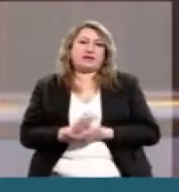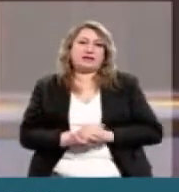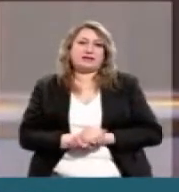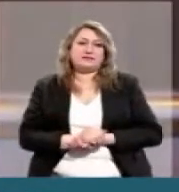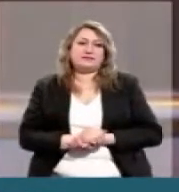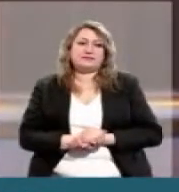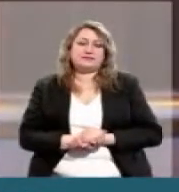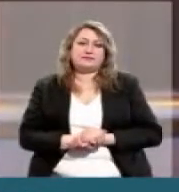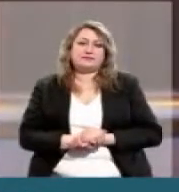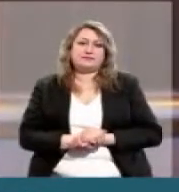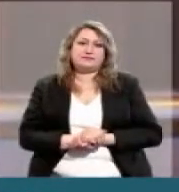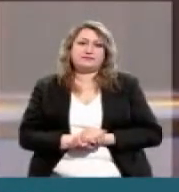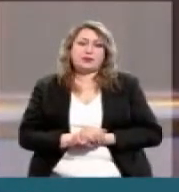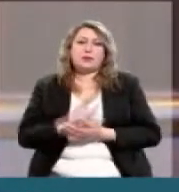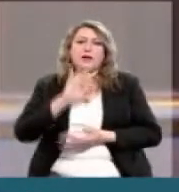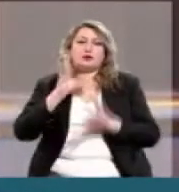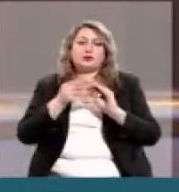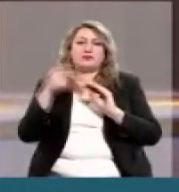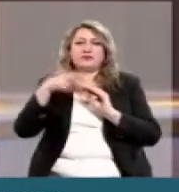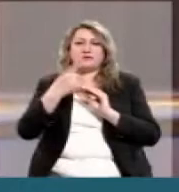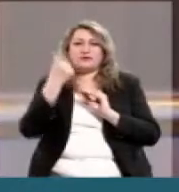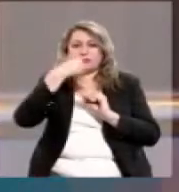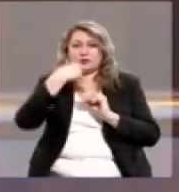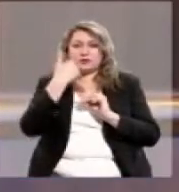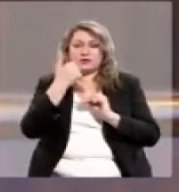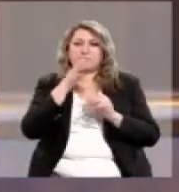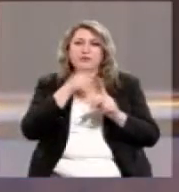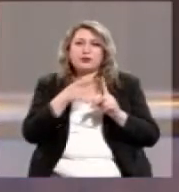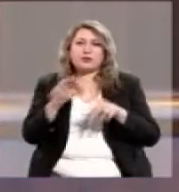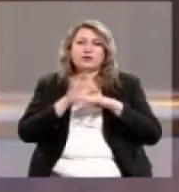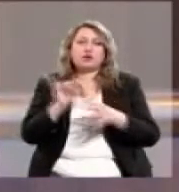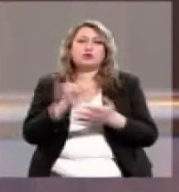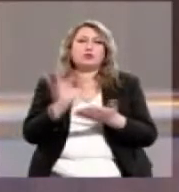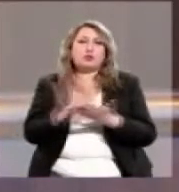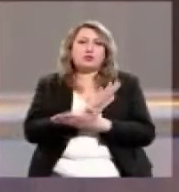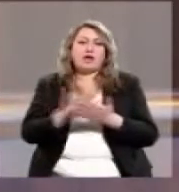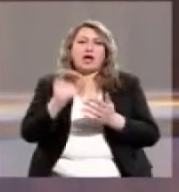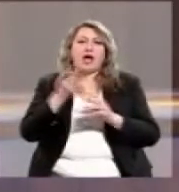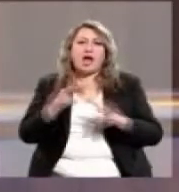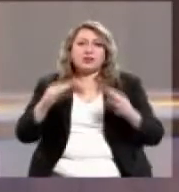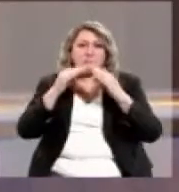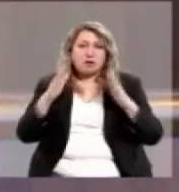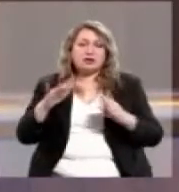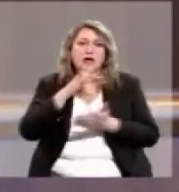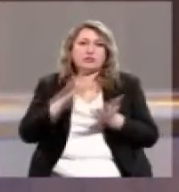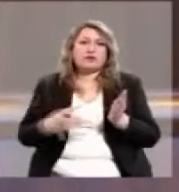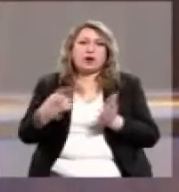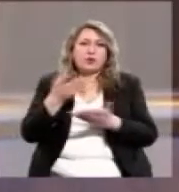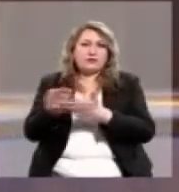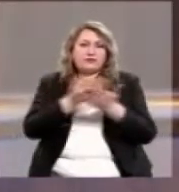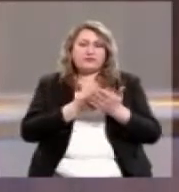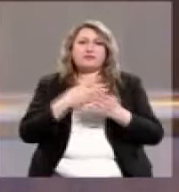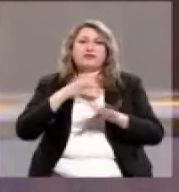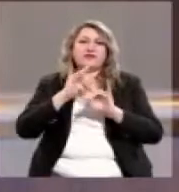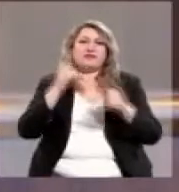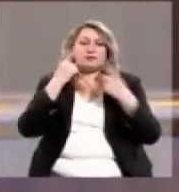направлении. По итогам 2021 года в период проведения субботников акиматами городов и районов представлена